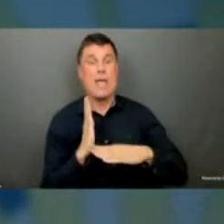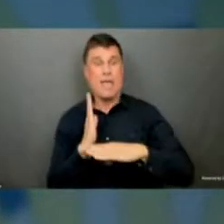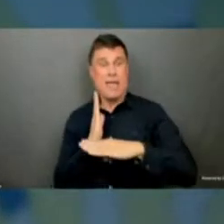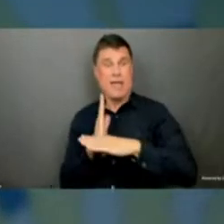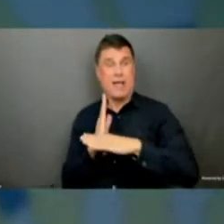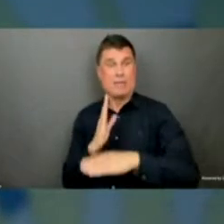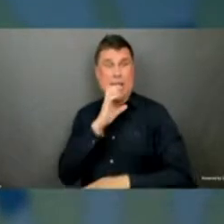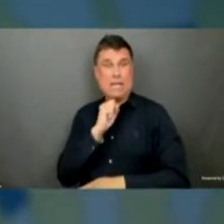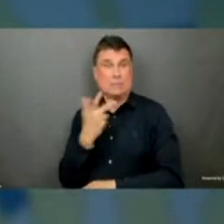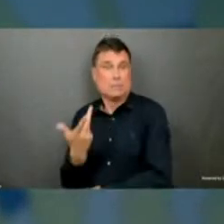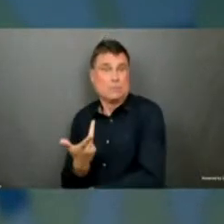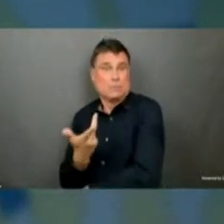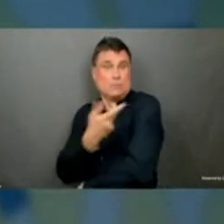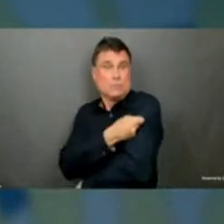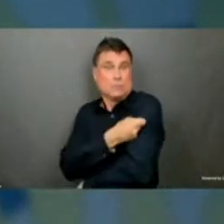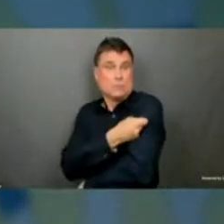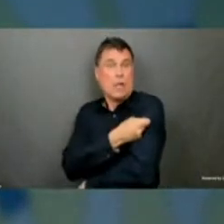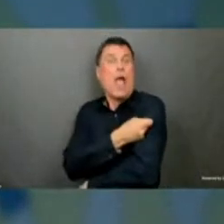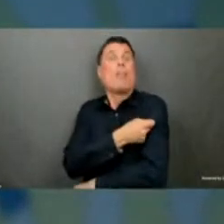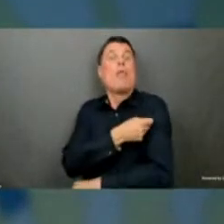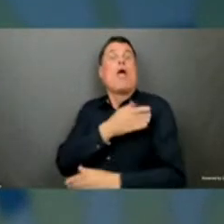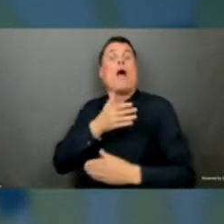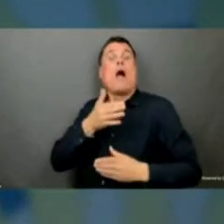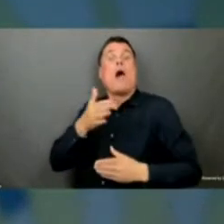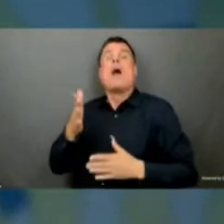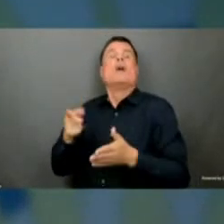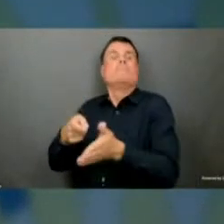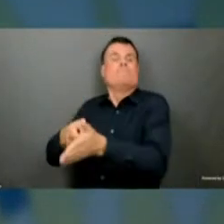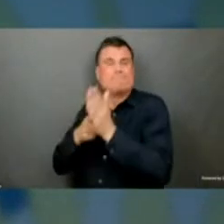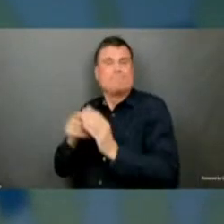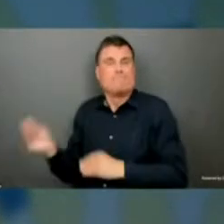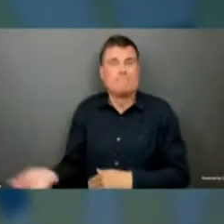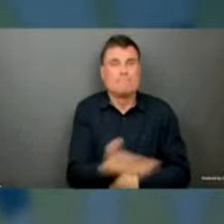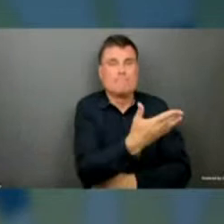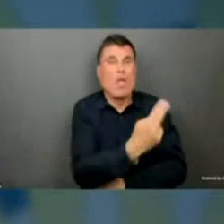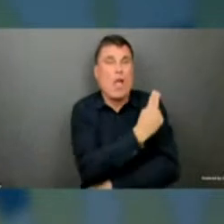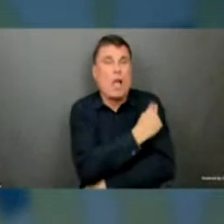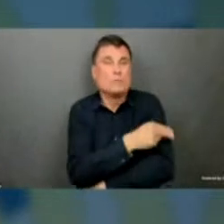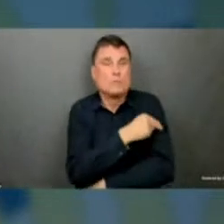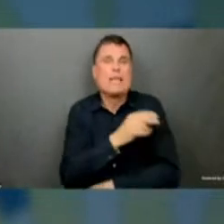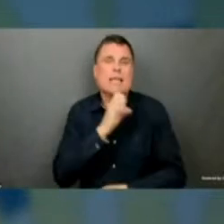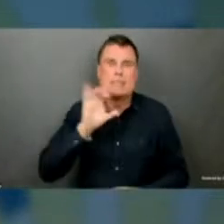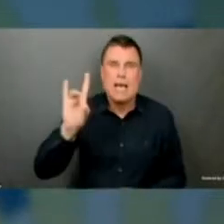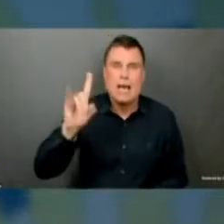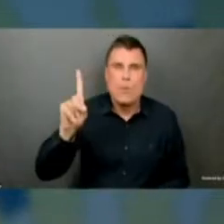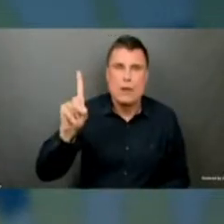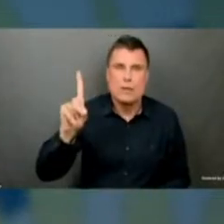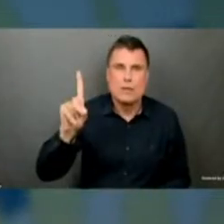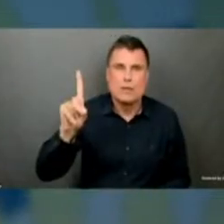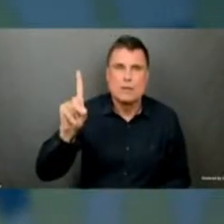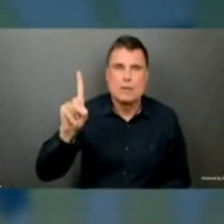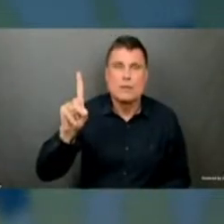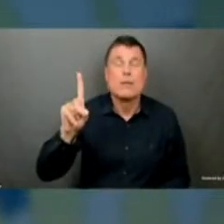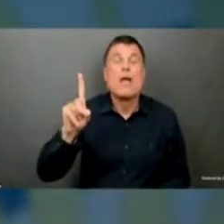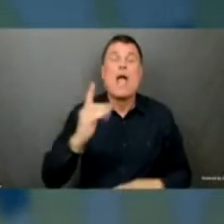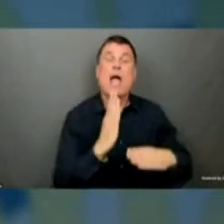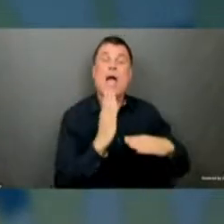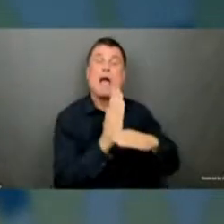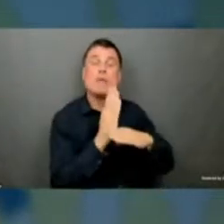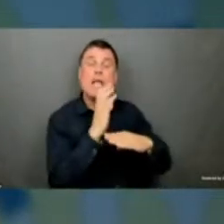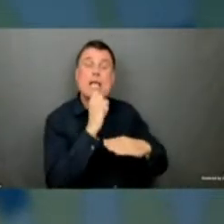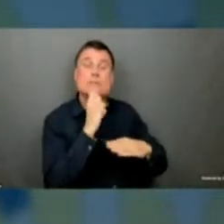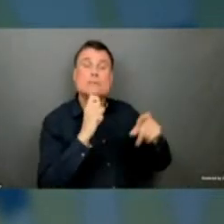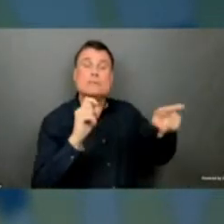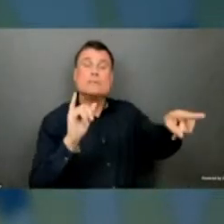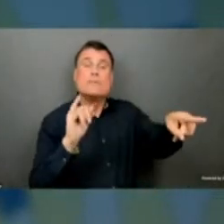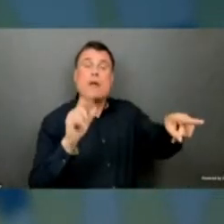讲，当然他自己说的，我估计 PowerPoint 没跟上还是怎么样。那么所以大家看到了，打了第一